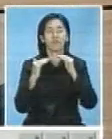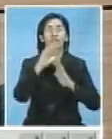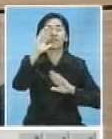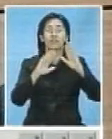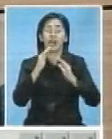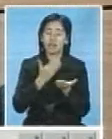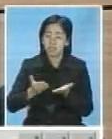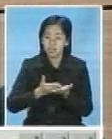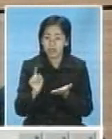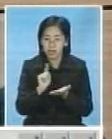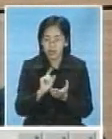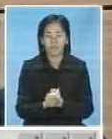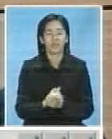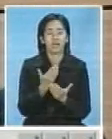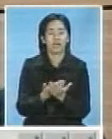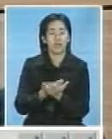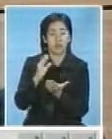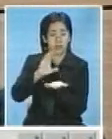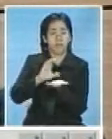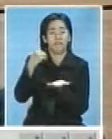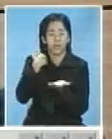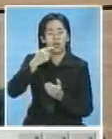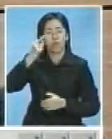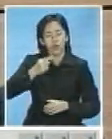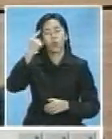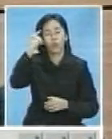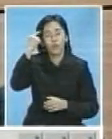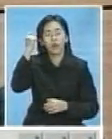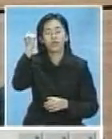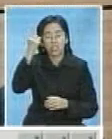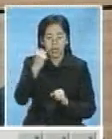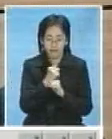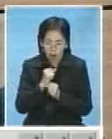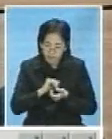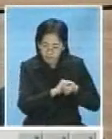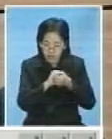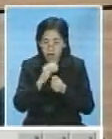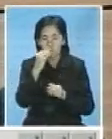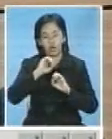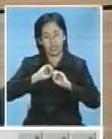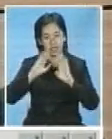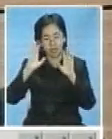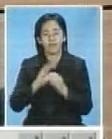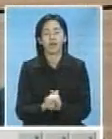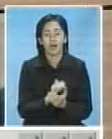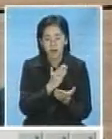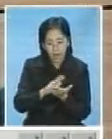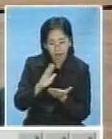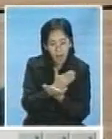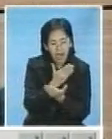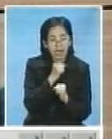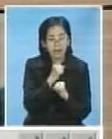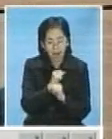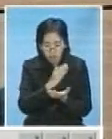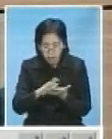ยทุกหน่วยงานที่มีงบประมาณต้องเข้าใจเป็นเอกภาพต้องเอามาพูดกันเลยนะคะแล้วก็แบ่งแยกแบ่งง